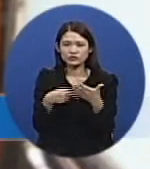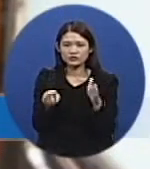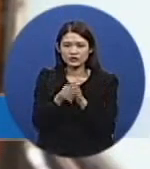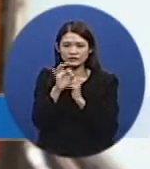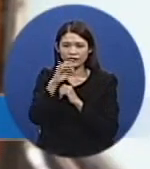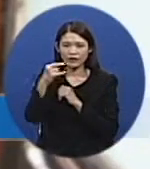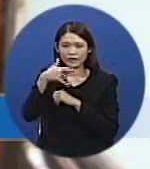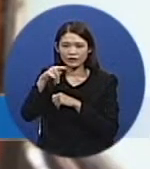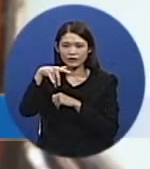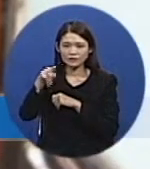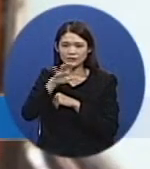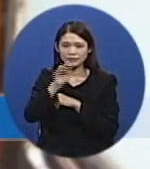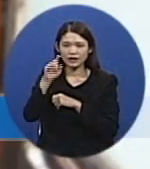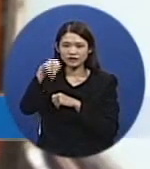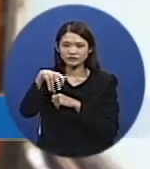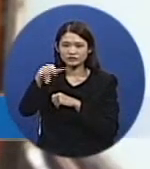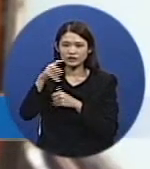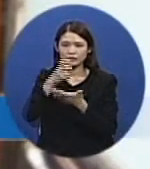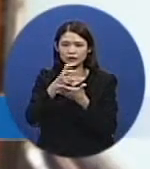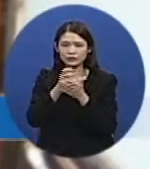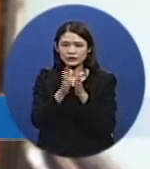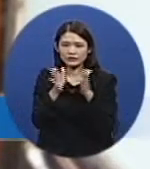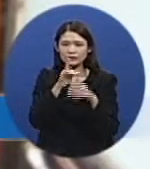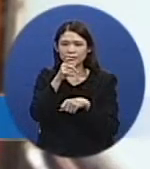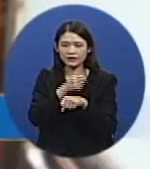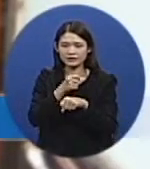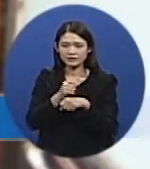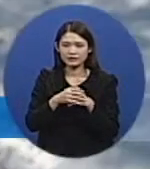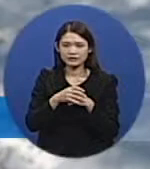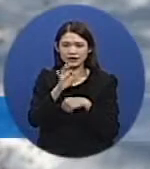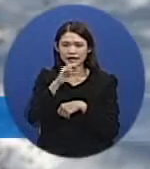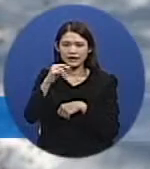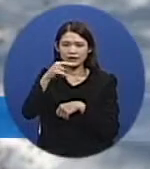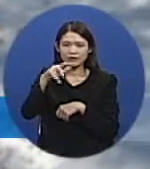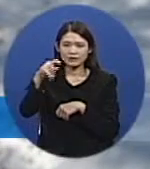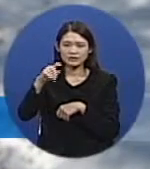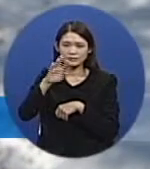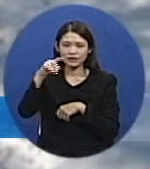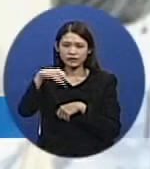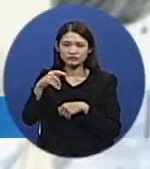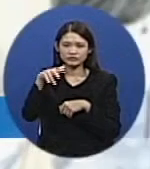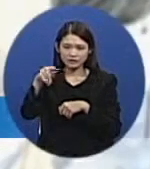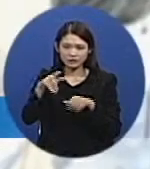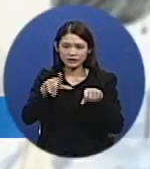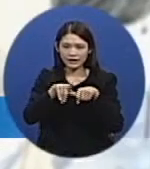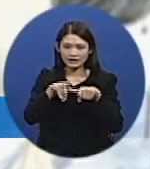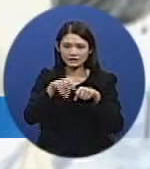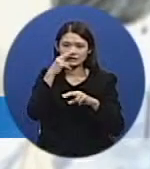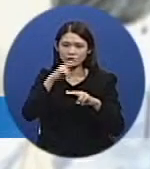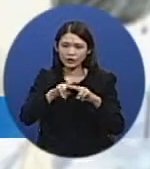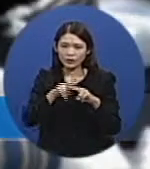에너지 바우처 제도를 운영할 계획이라고 밝혔습니다. 에너지 바우처는 가스와 등유, 연탄 등을 살 수 있는